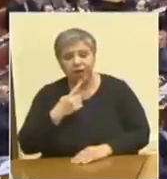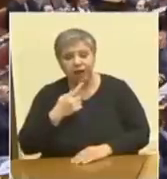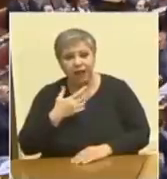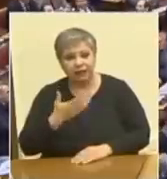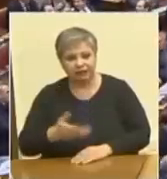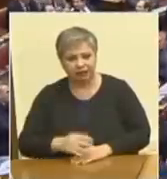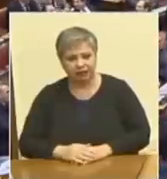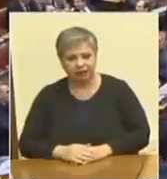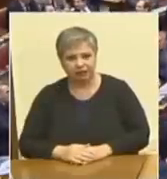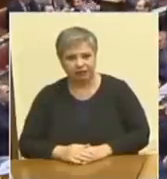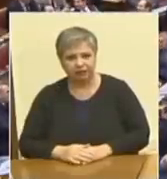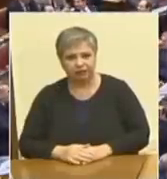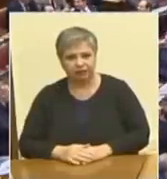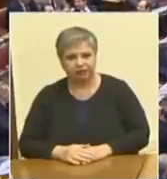παρακαλώ.